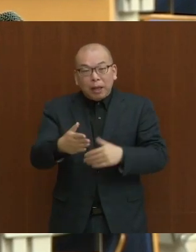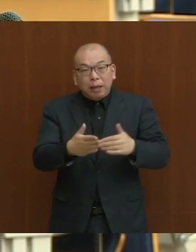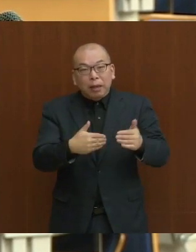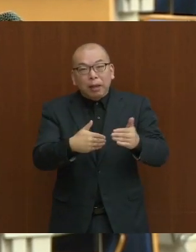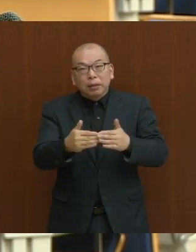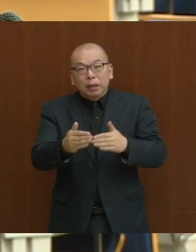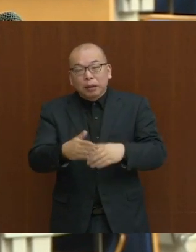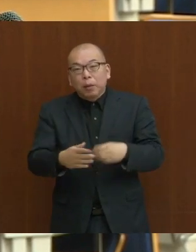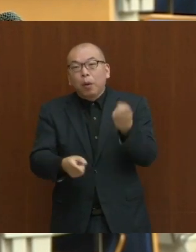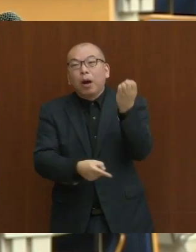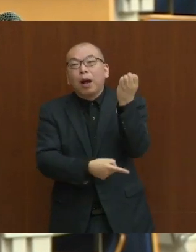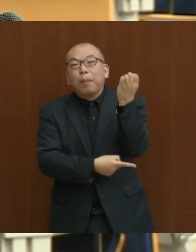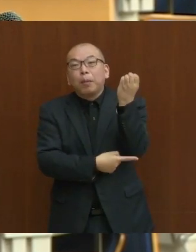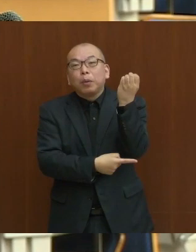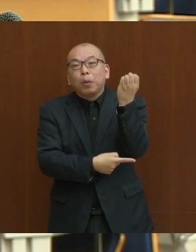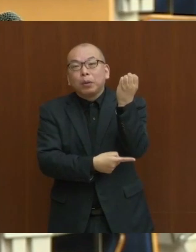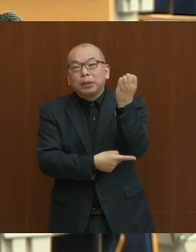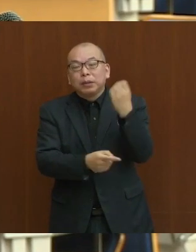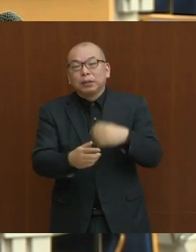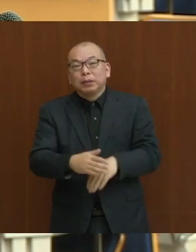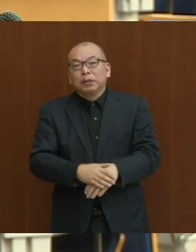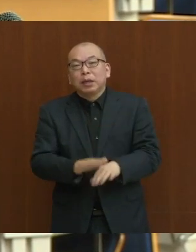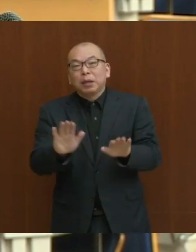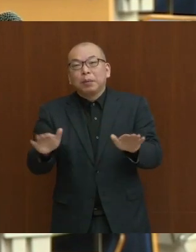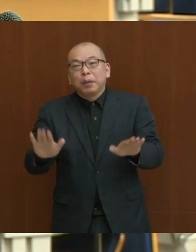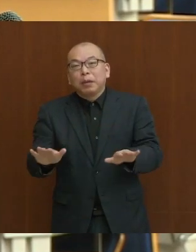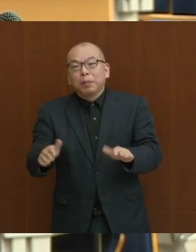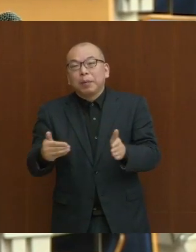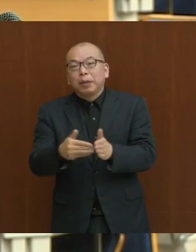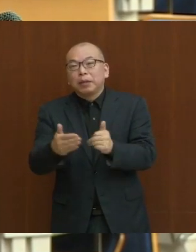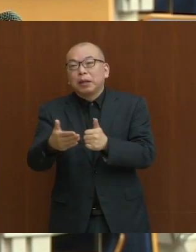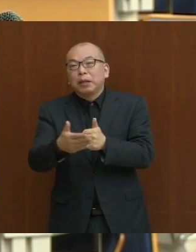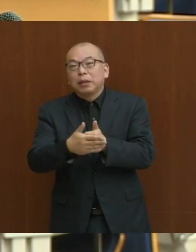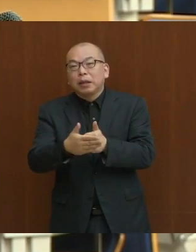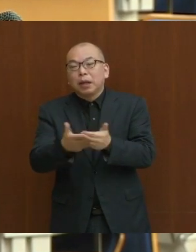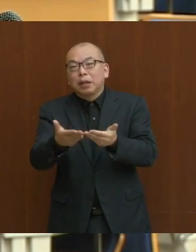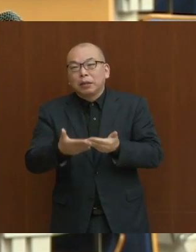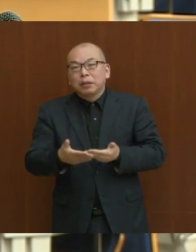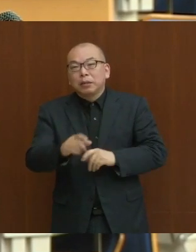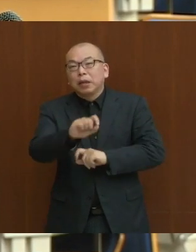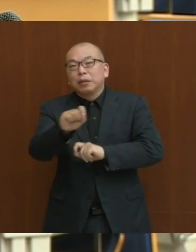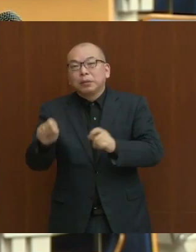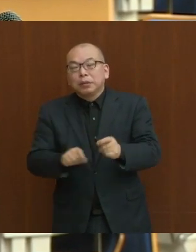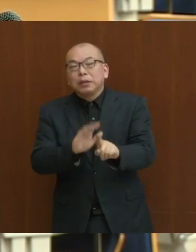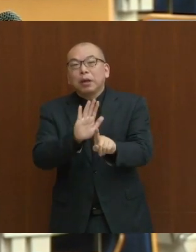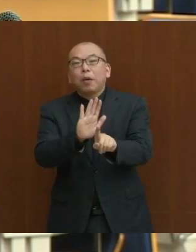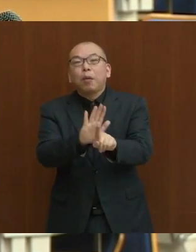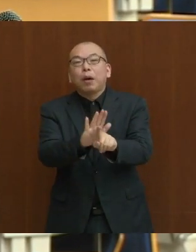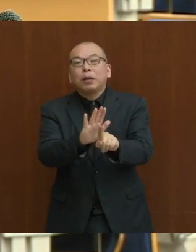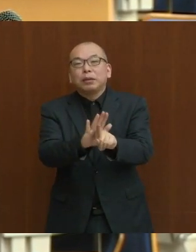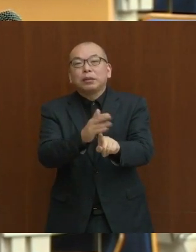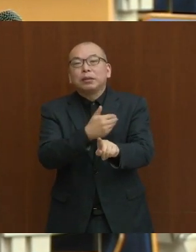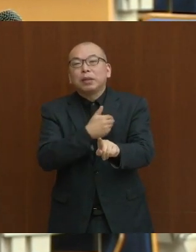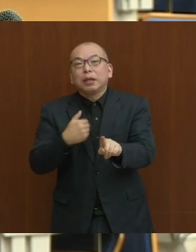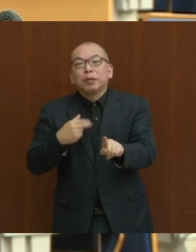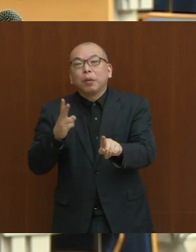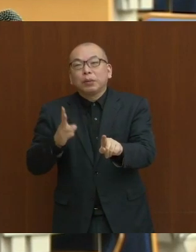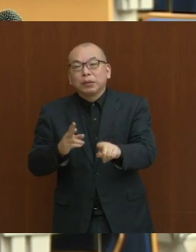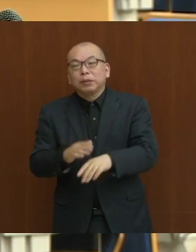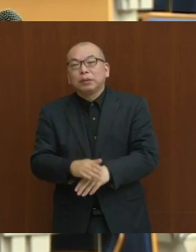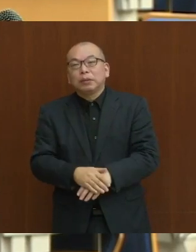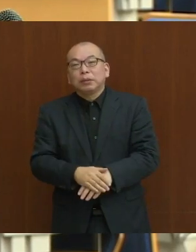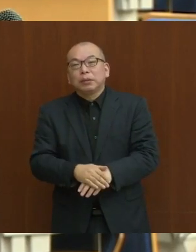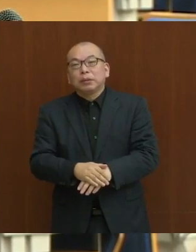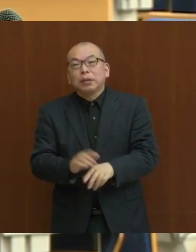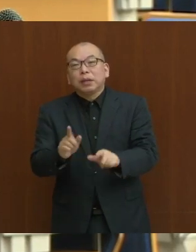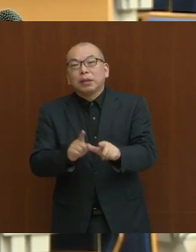したことを糧としながら、今まで支えてくださった方々に少しでも恩返しができるよう、さらなる飛